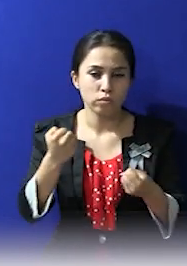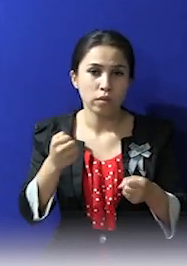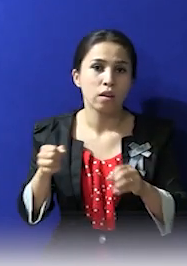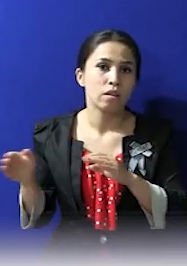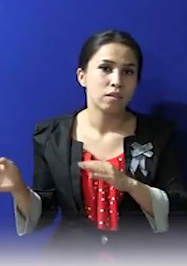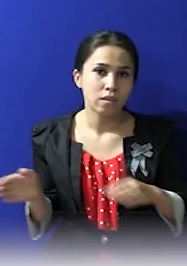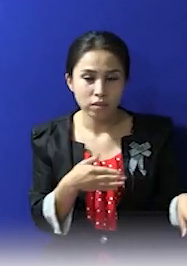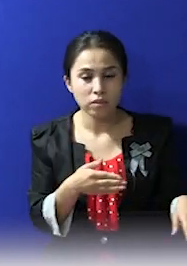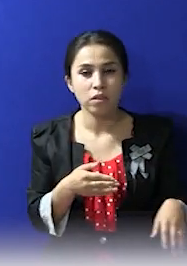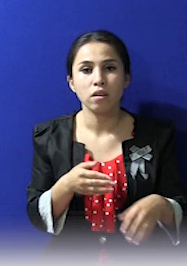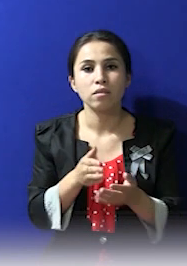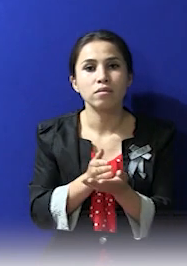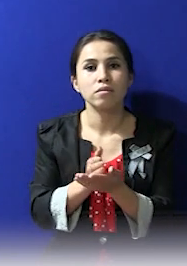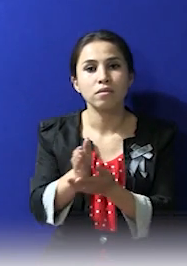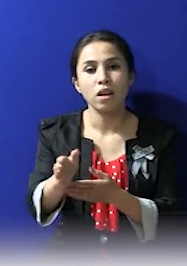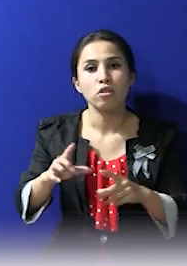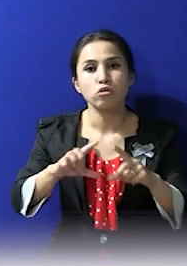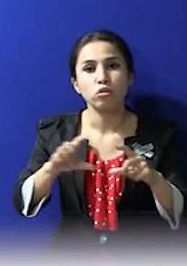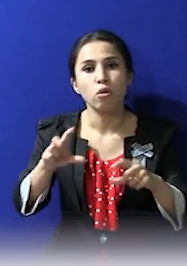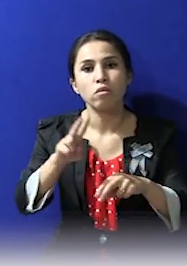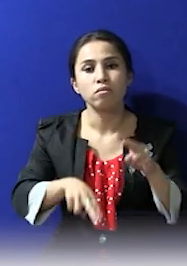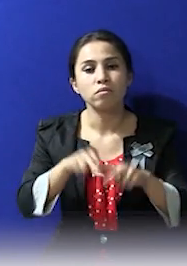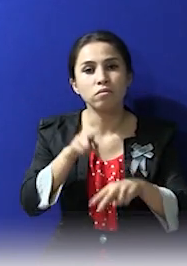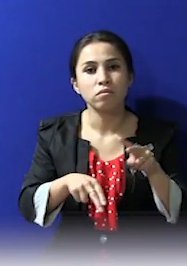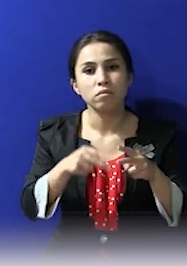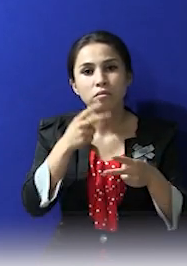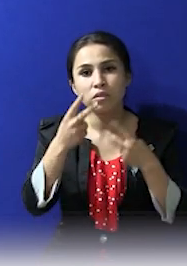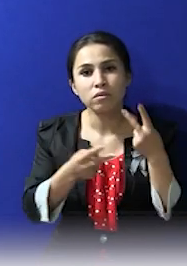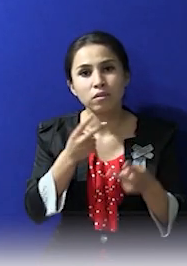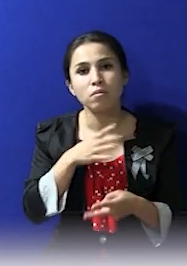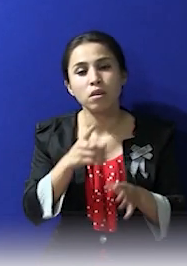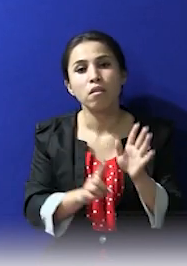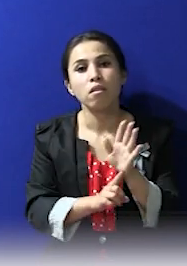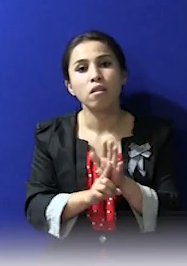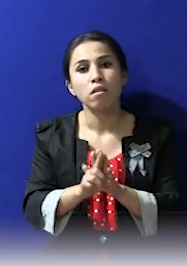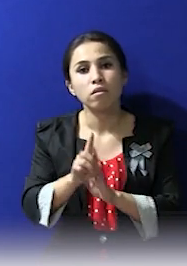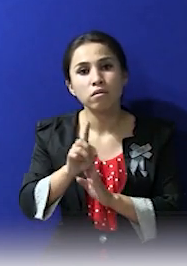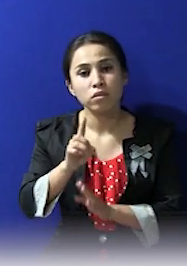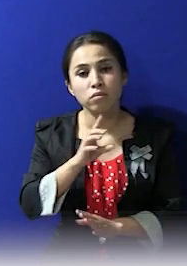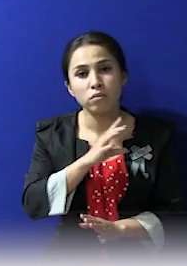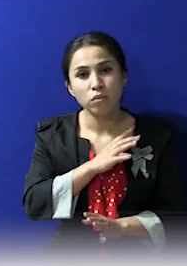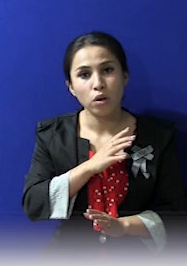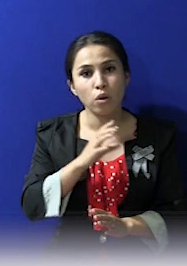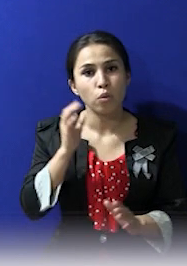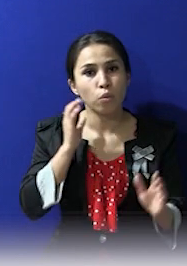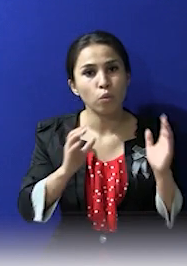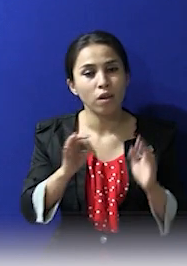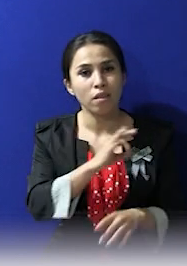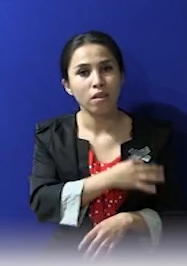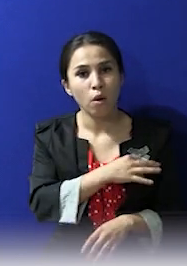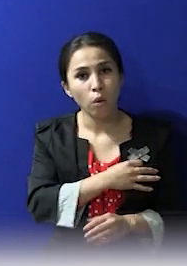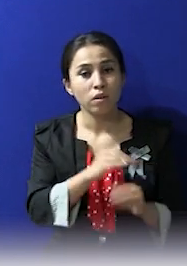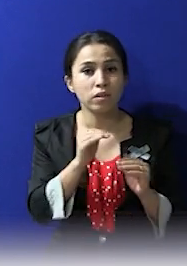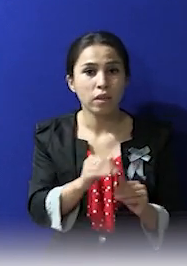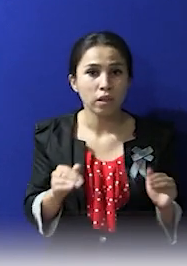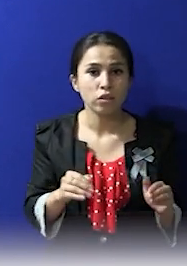120,9 километра сетей. Во втором 47 из 49 бесхозных трансформаторов. Ситуацию тормозит Аласский район, где